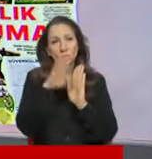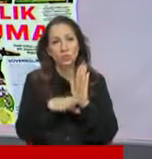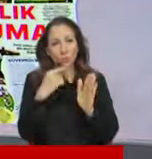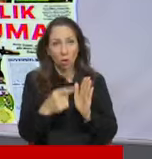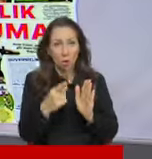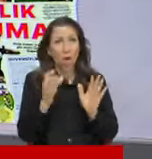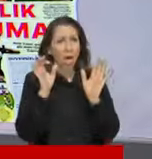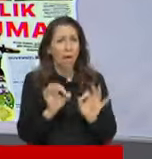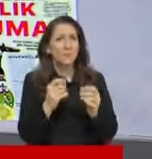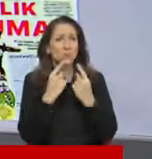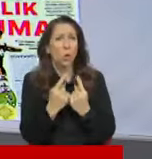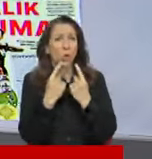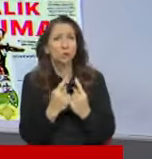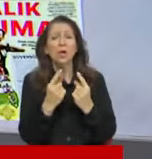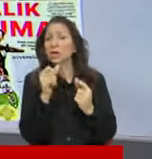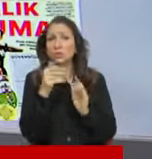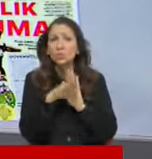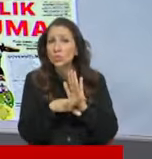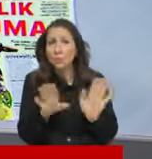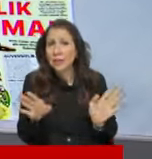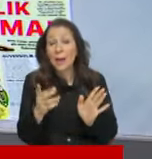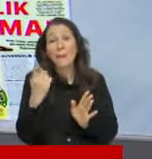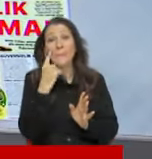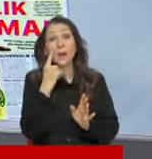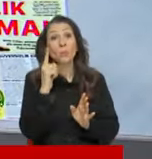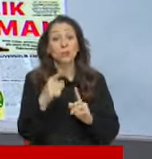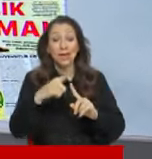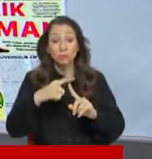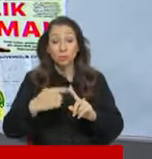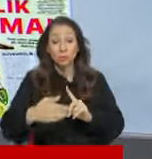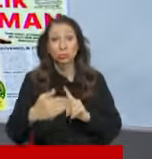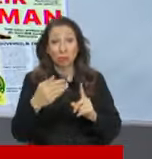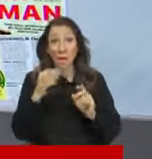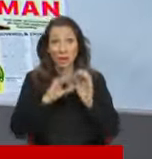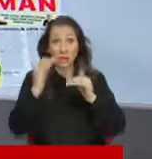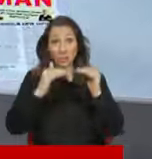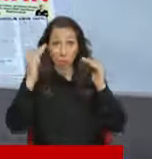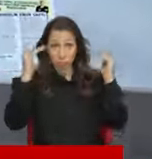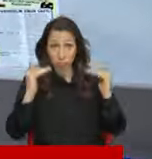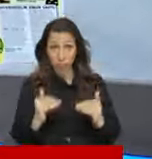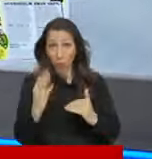söyleniyor sürekli söylendi hiç düşmedi bakalım bu temmuzda enflasyon